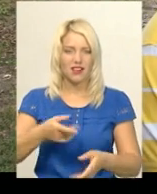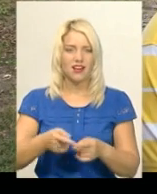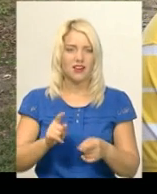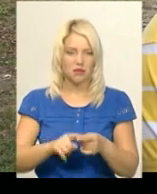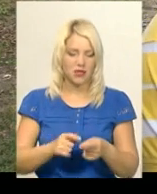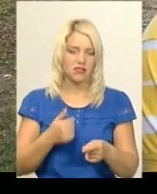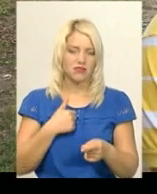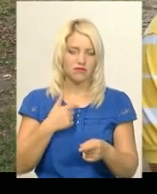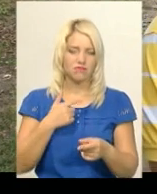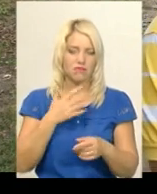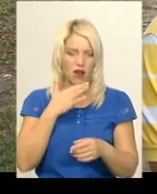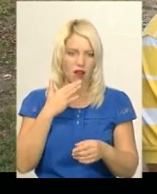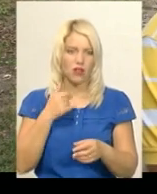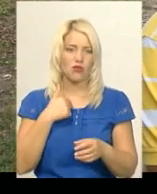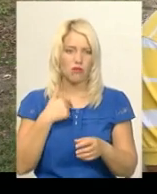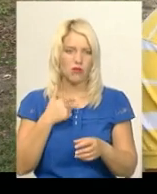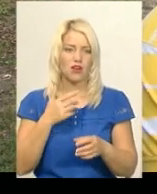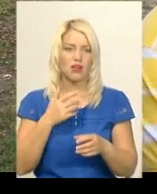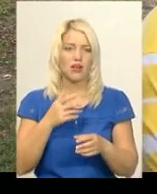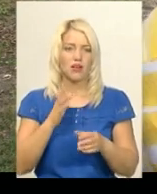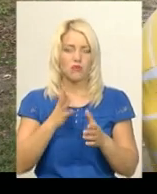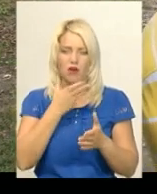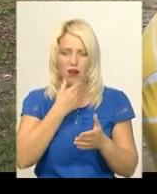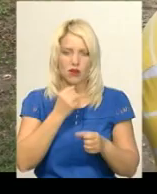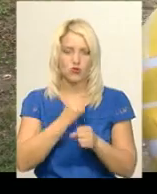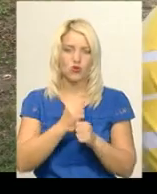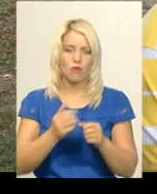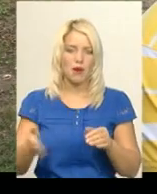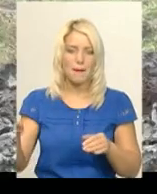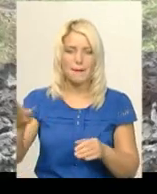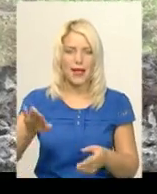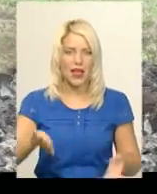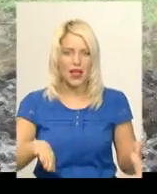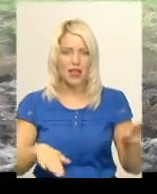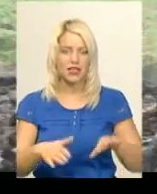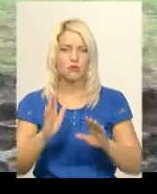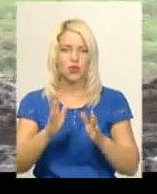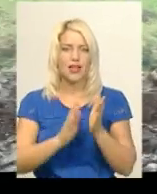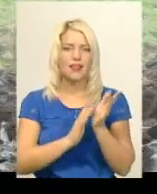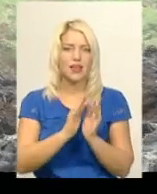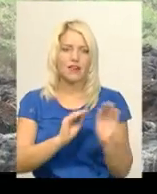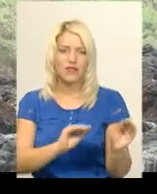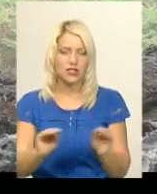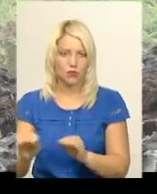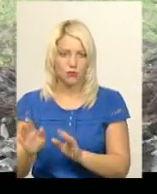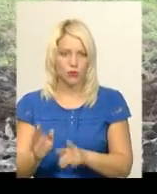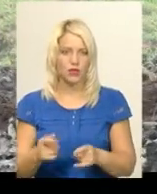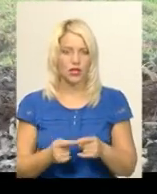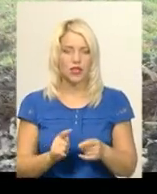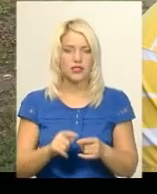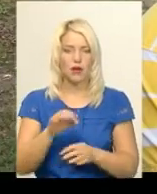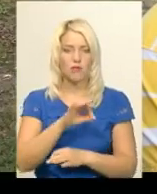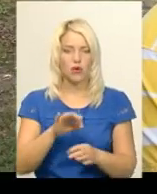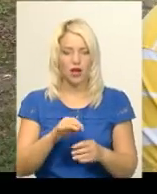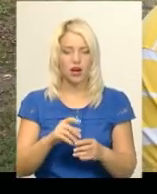цією роботою справимося. Сплануємо берега, буде гарно тут, засіємо травичкою. Проєкт розчищення передбачає і поглиблення річки.